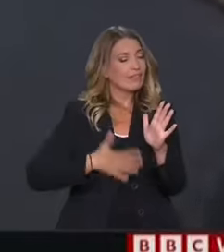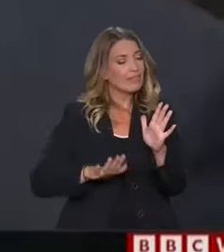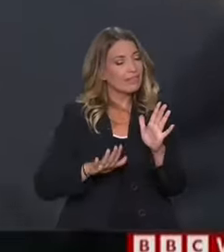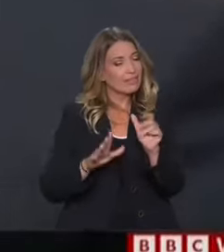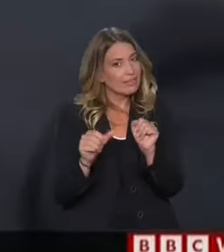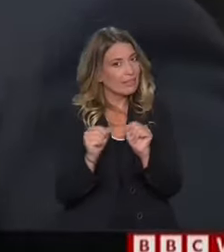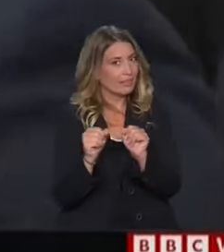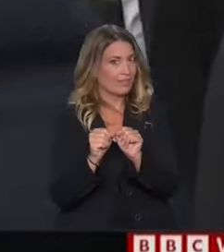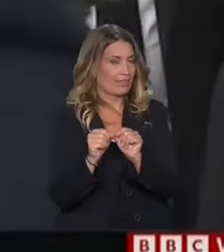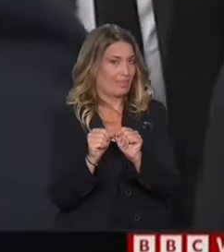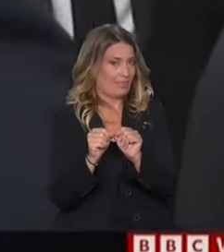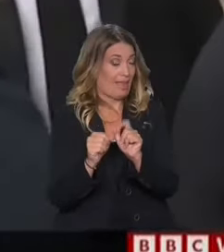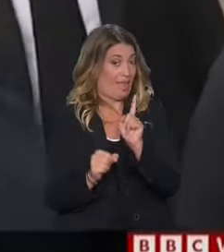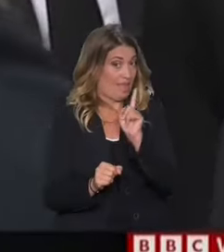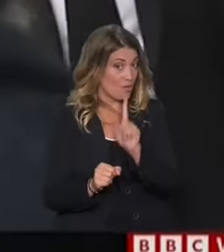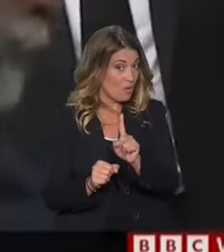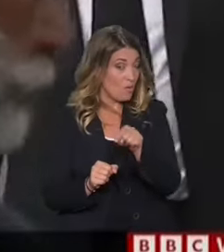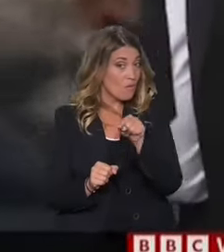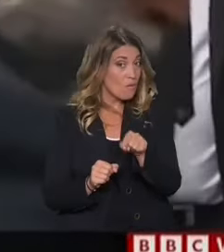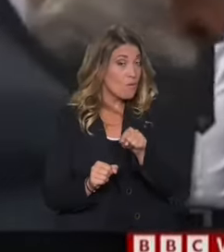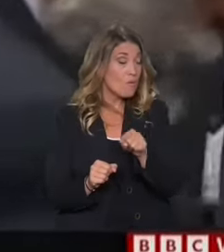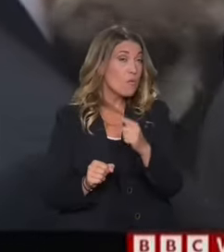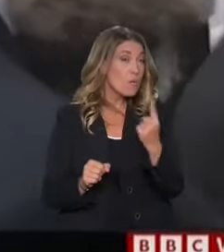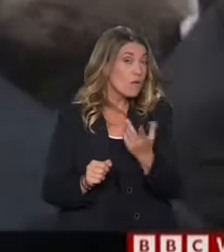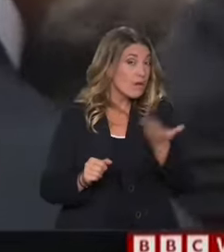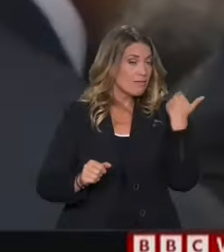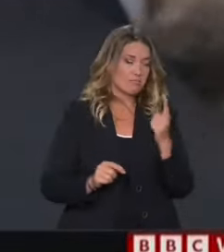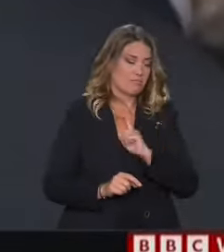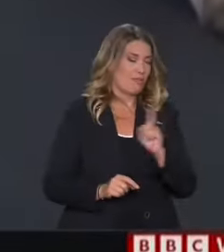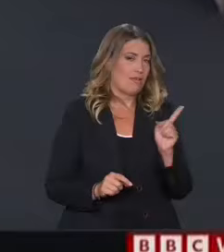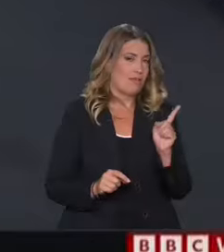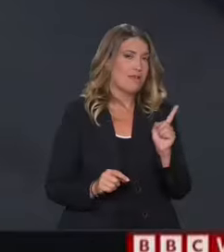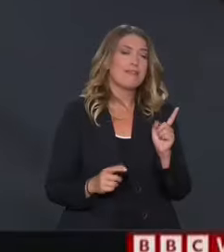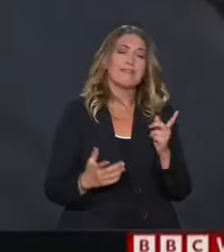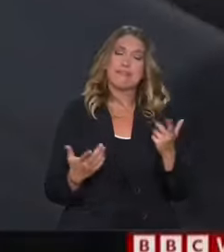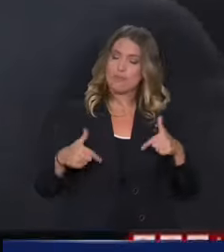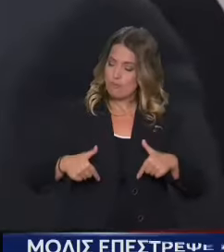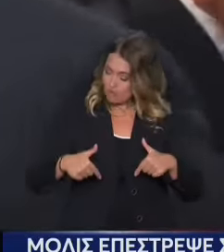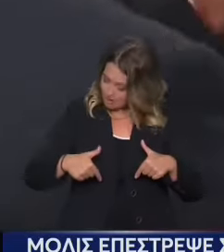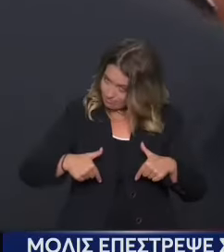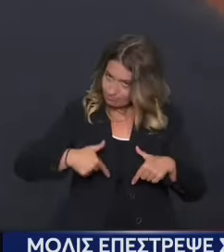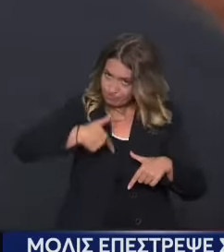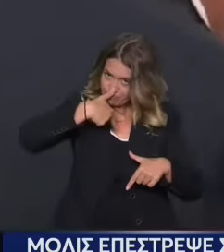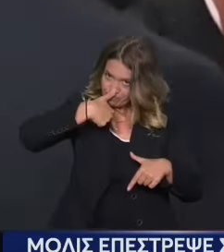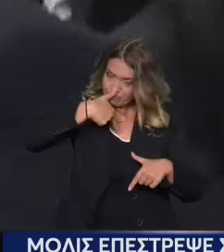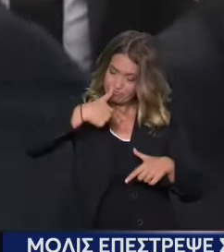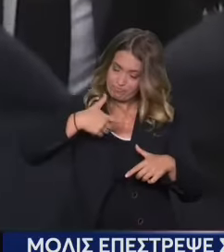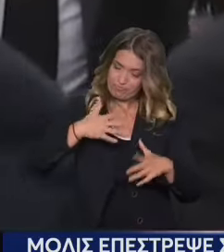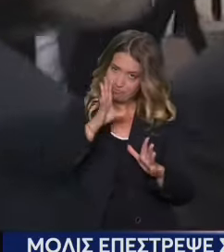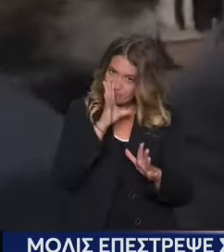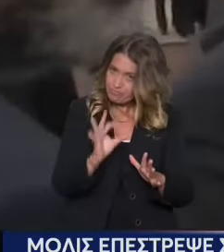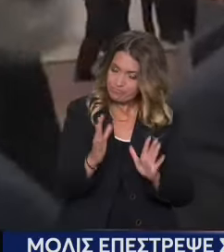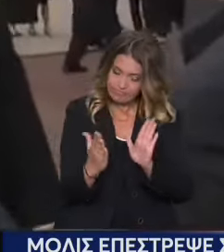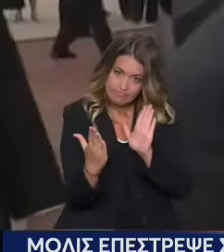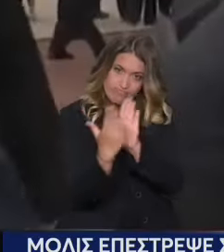δεν είναι κάτι το οποίο βλέπουμε να γίνεται για να γίνει. Προσπαθεί να το κάνει να φανεί όσο το δυνατόν πιο ειλικρινές